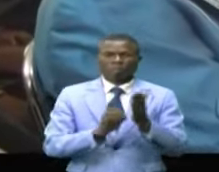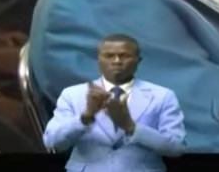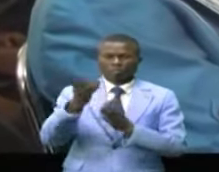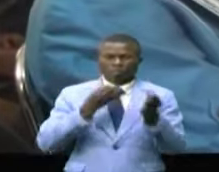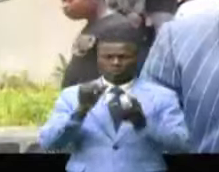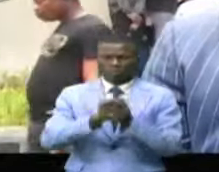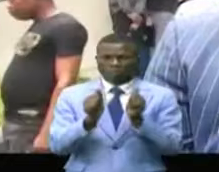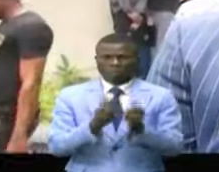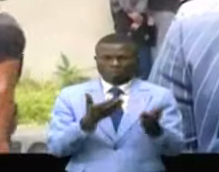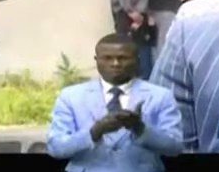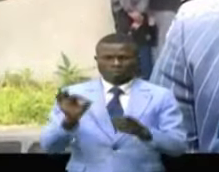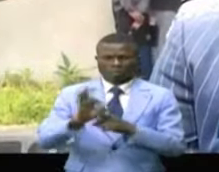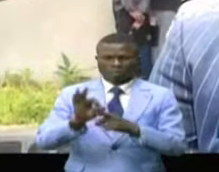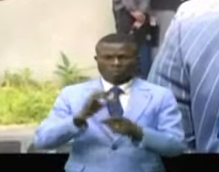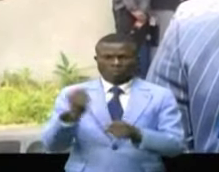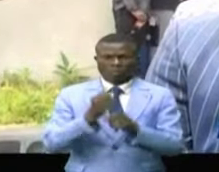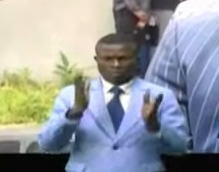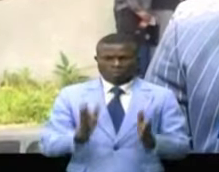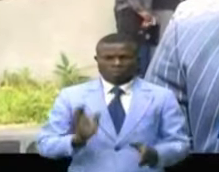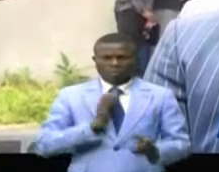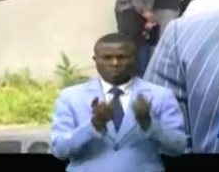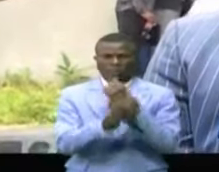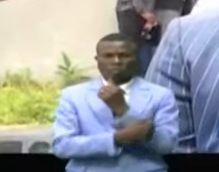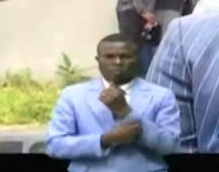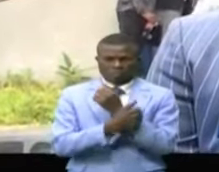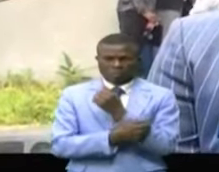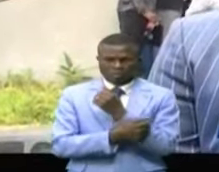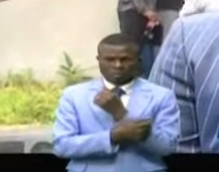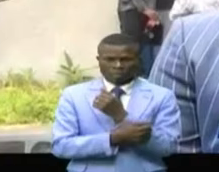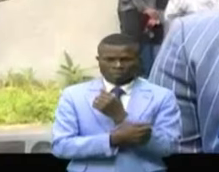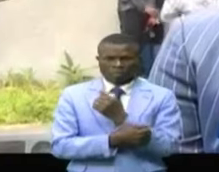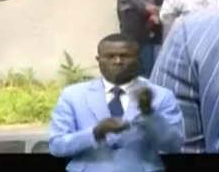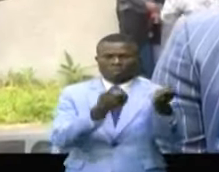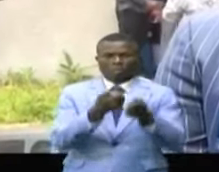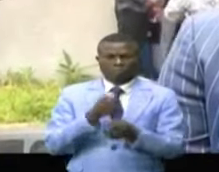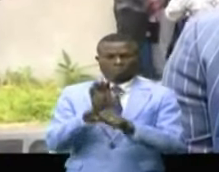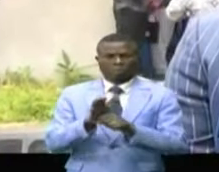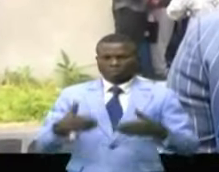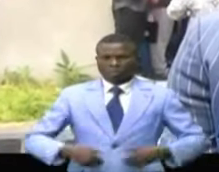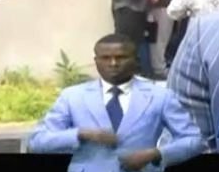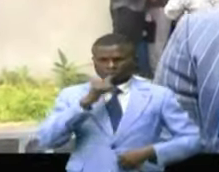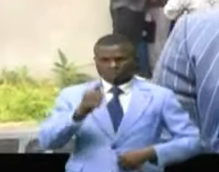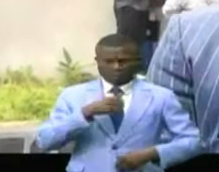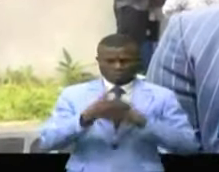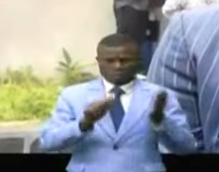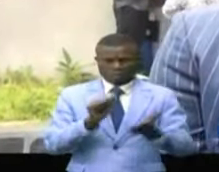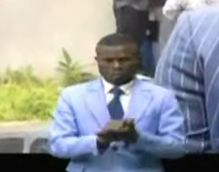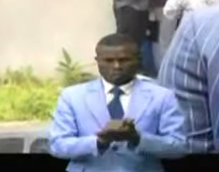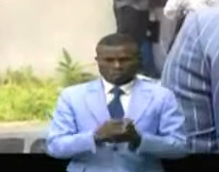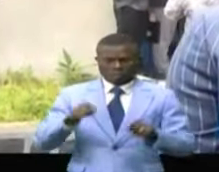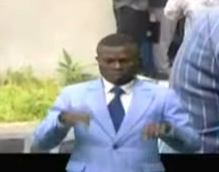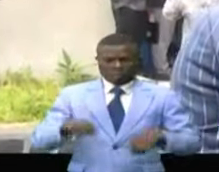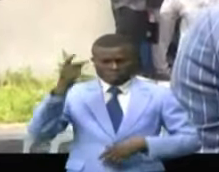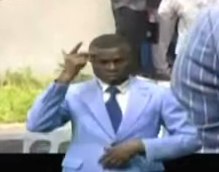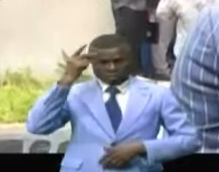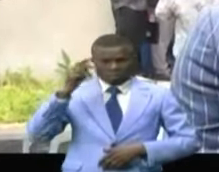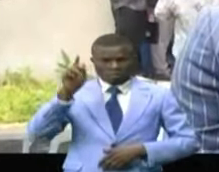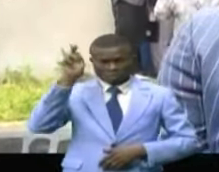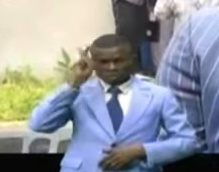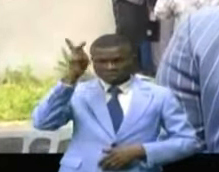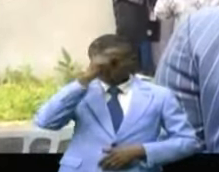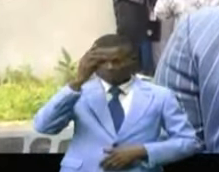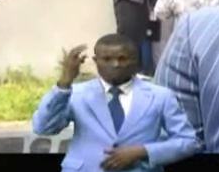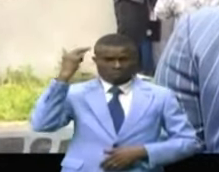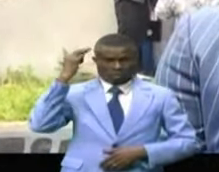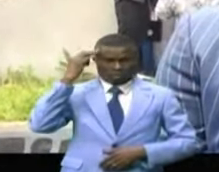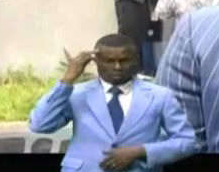quelques aspects. La formation professionnelle dans notre pays n'attire pas trop de jeunes. Vous avez entendu ce que le père a dit. Nous sommes à Kinshasa, Tchango, c'est-à-dire Massina, et